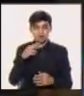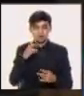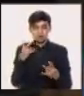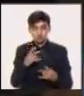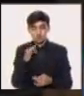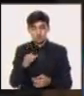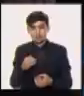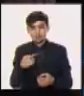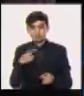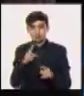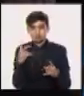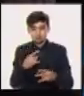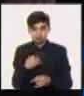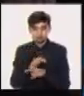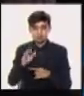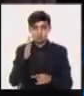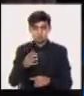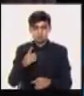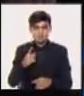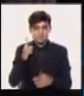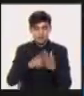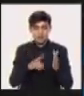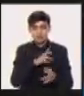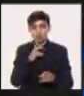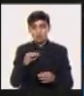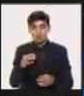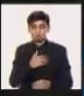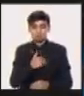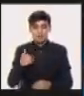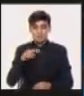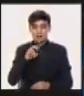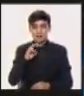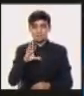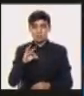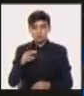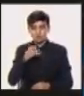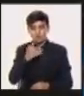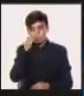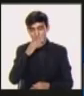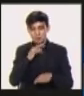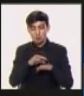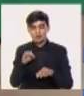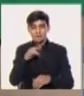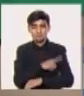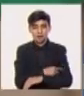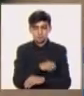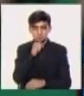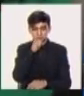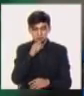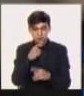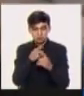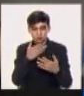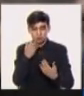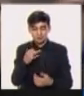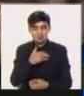керек жарағын беріп жіберем деп үміттеніп отыр. Дегенмен екі жақты пневмониямен түскен әкесінің жағдайы туралы дәрігерлер жағашпайды дейді.